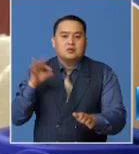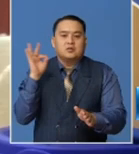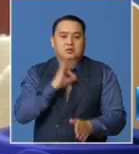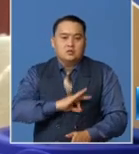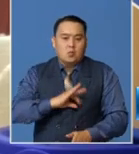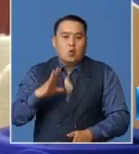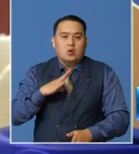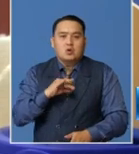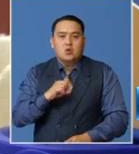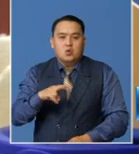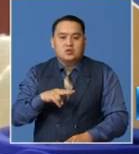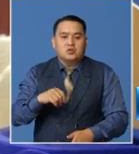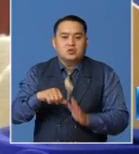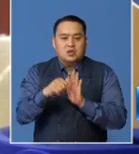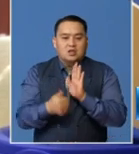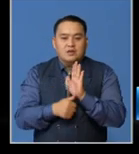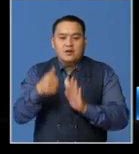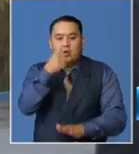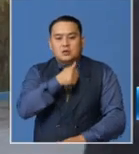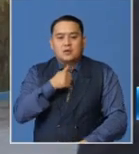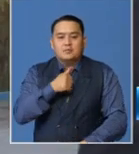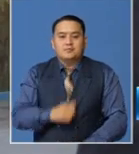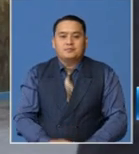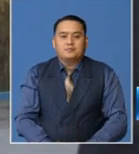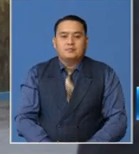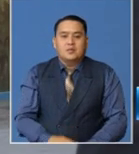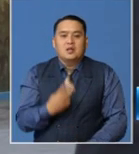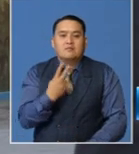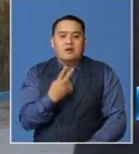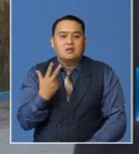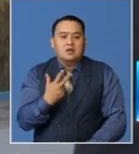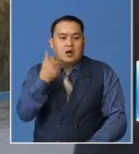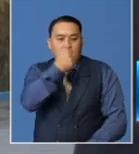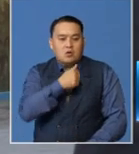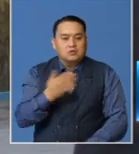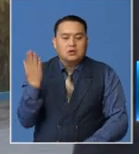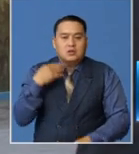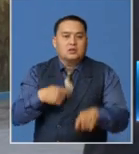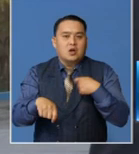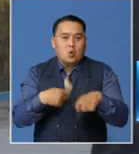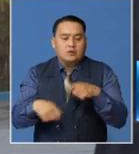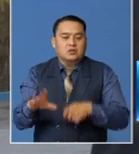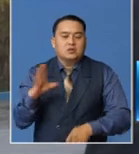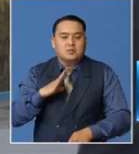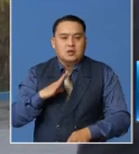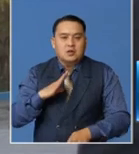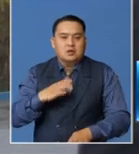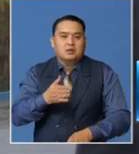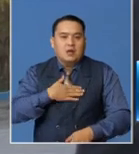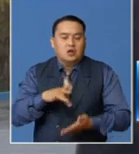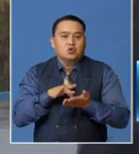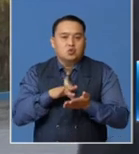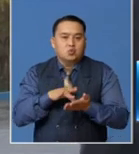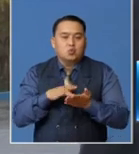в июле 2016 года два-три года назад было интересно снова торговой части . наши туристы